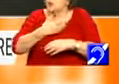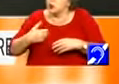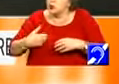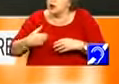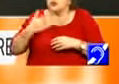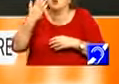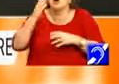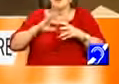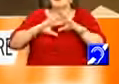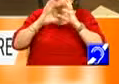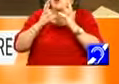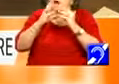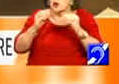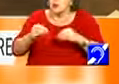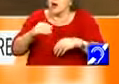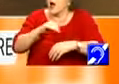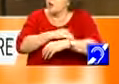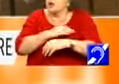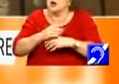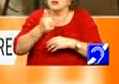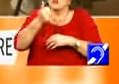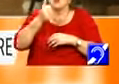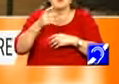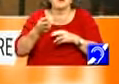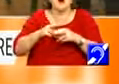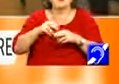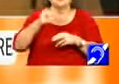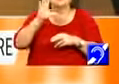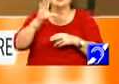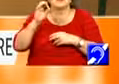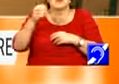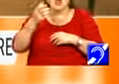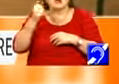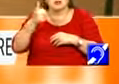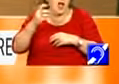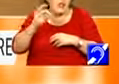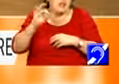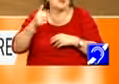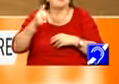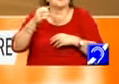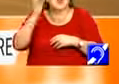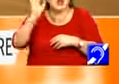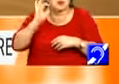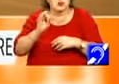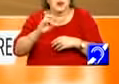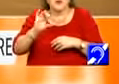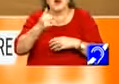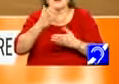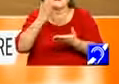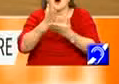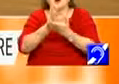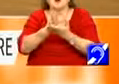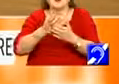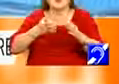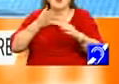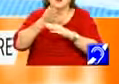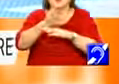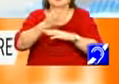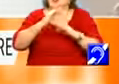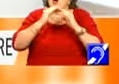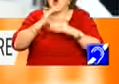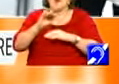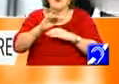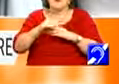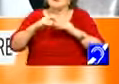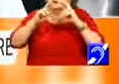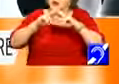acest grad de vaccinare de peste 60%, însă la nivelul consiliilor de administrație s-a decis să se meargă în continuare pe